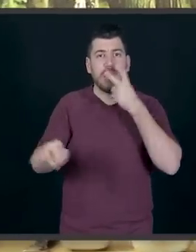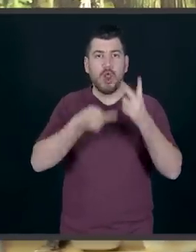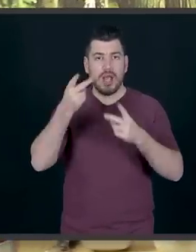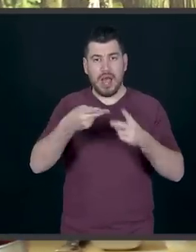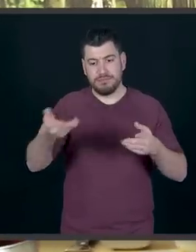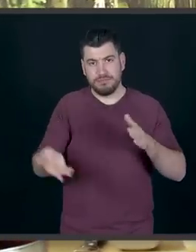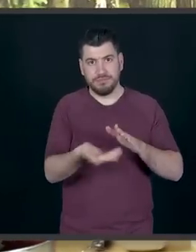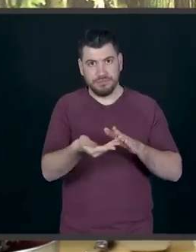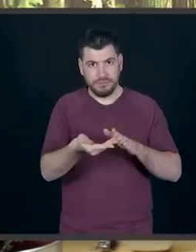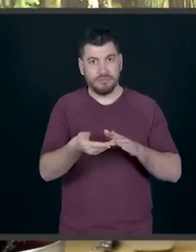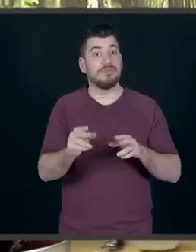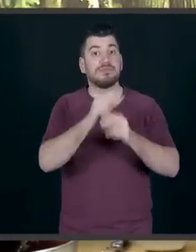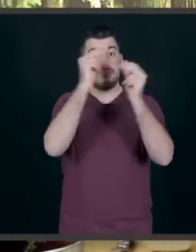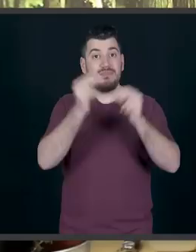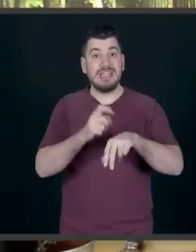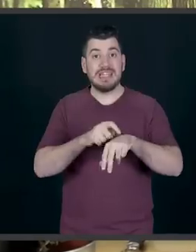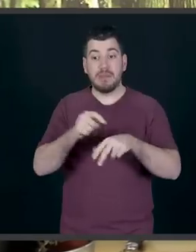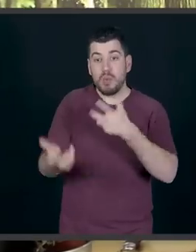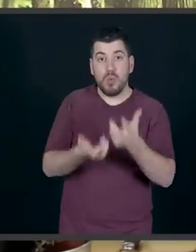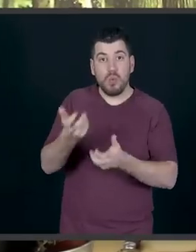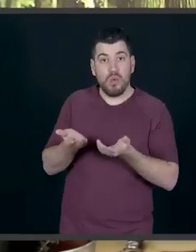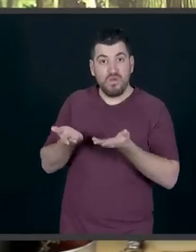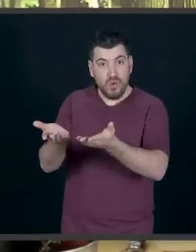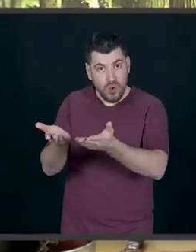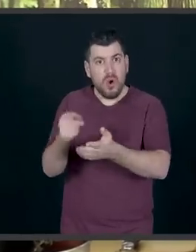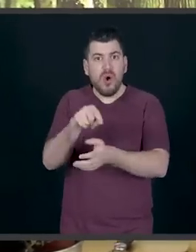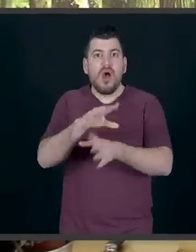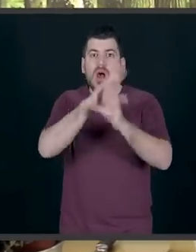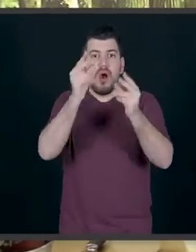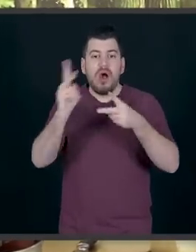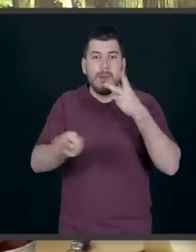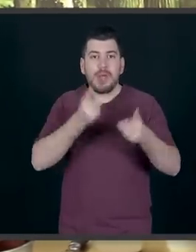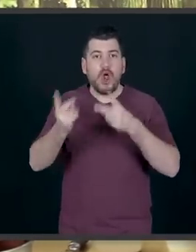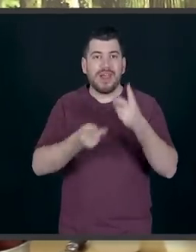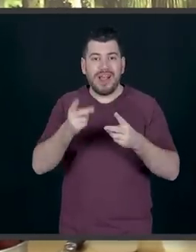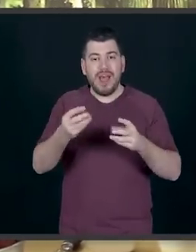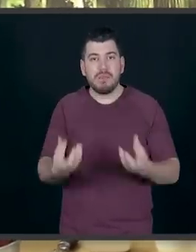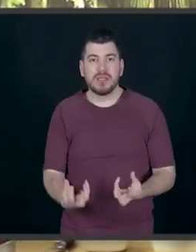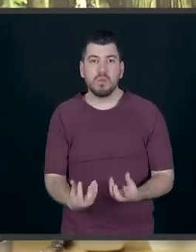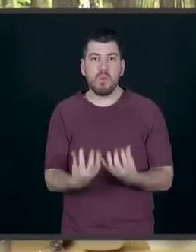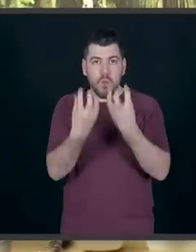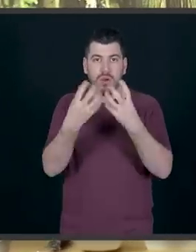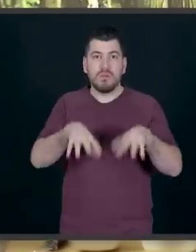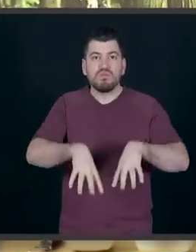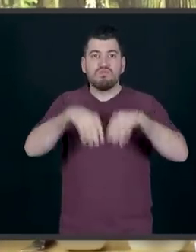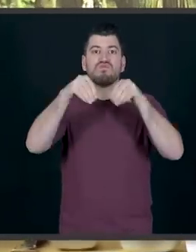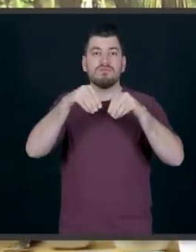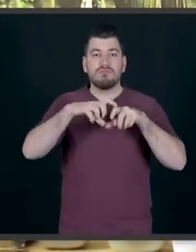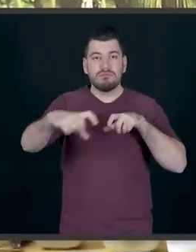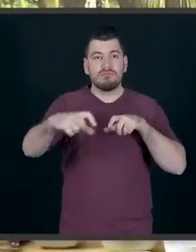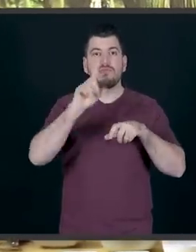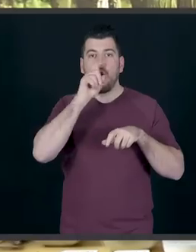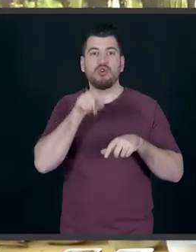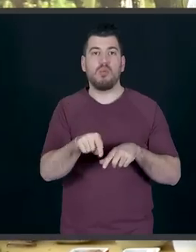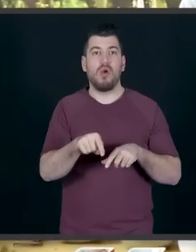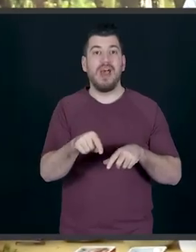μυρωδικά. Οπότε όταν ψήνεται, όλη η γεύση των μυρωδικών δεν θα έχει που να πάει και αναγκαστικά θα μπαίνει μέσα στο κοτόπουλο. Αυτό που θα κάνω όμως για να